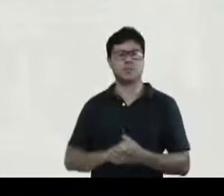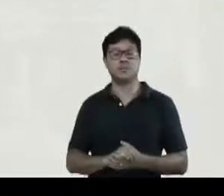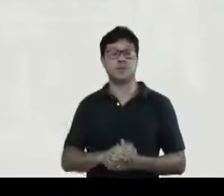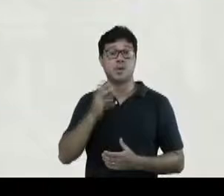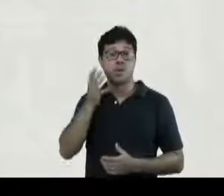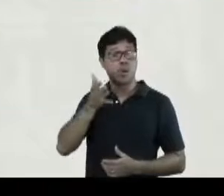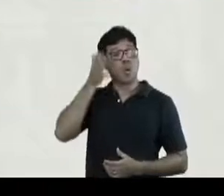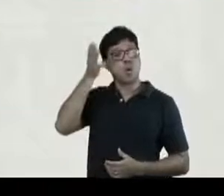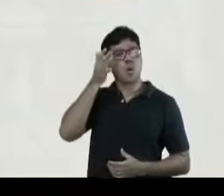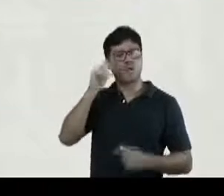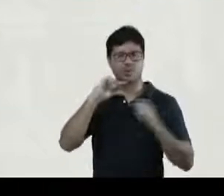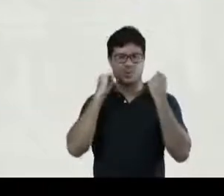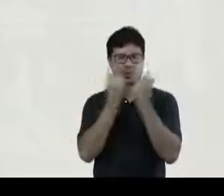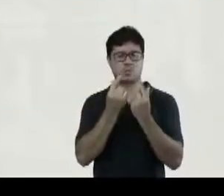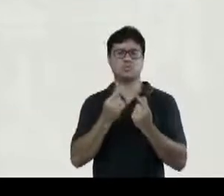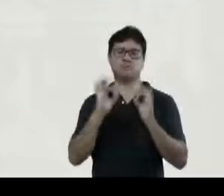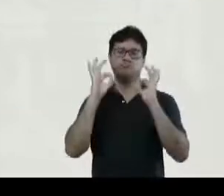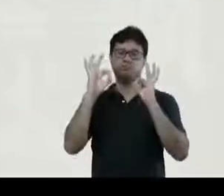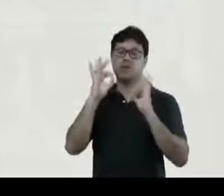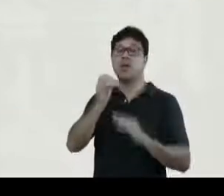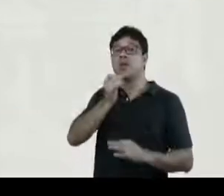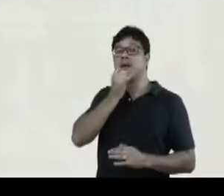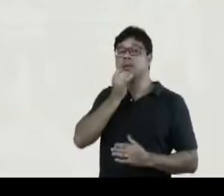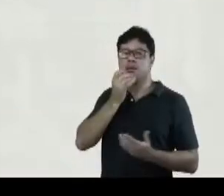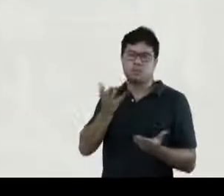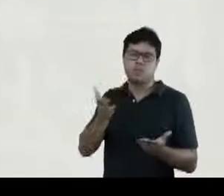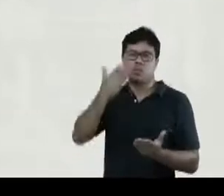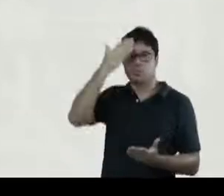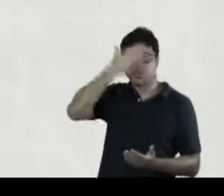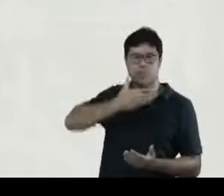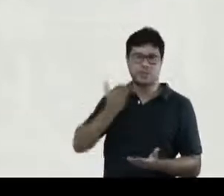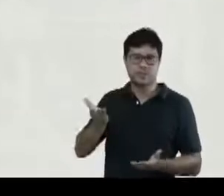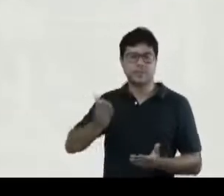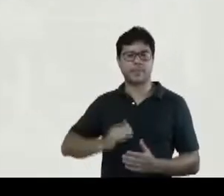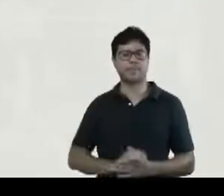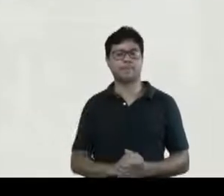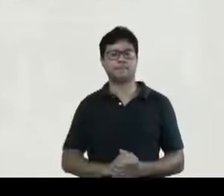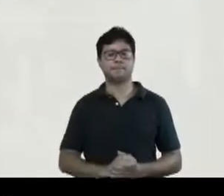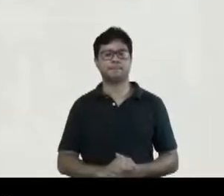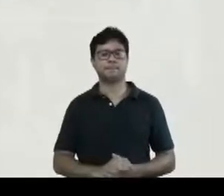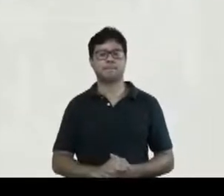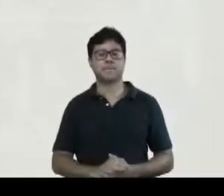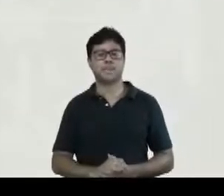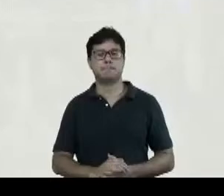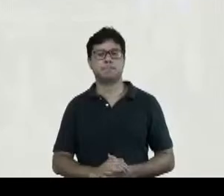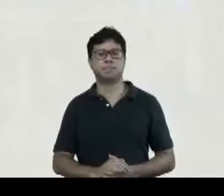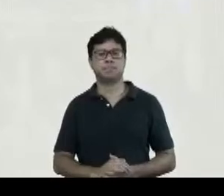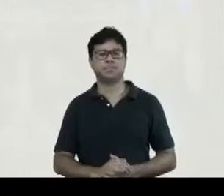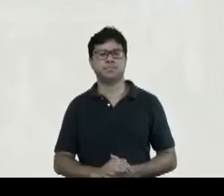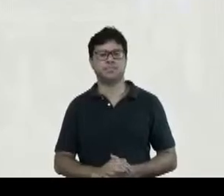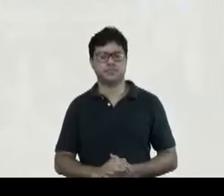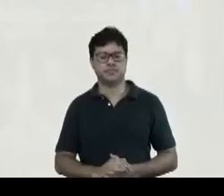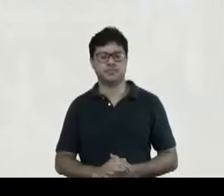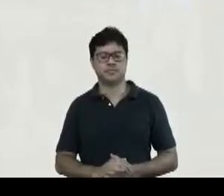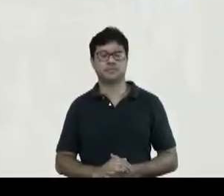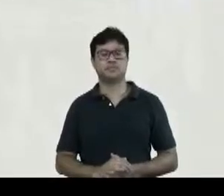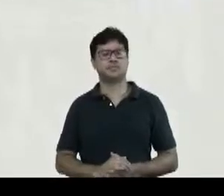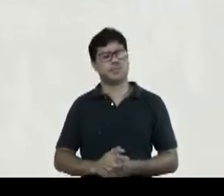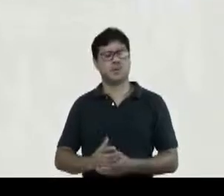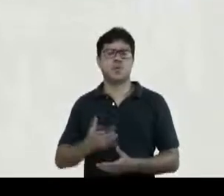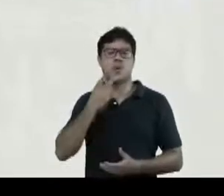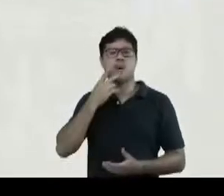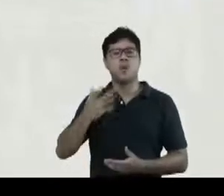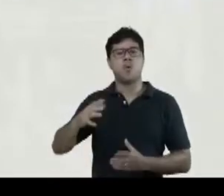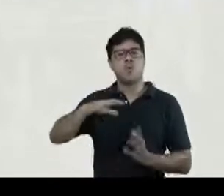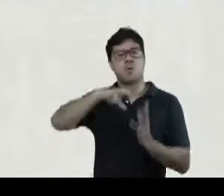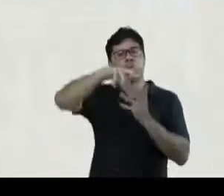Beispiel dafür. Die noch relativ junge, umfassende und vernetzte Welt der digitalen Daten stellt vor